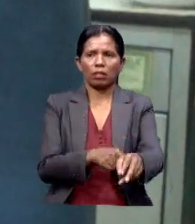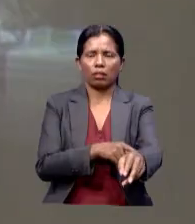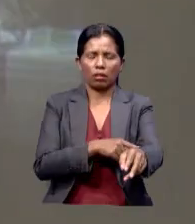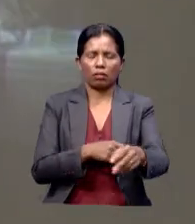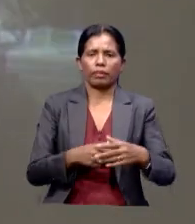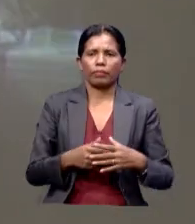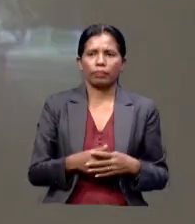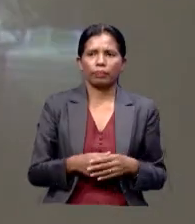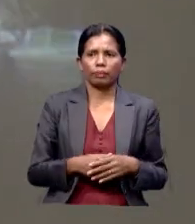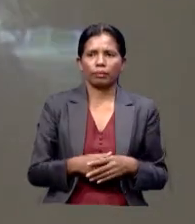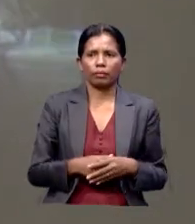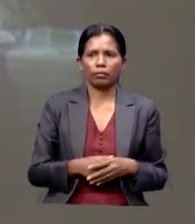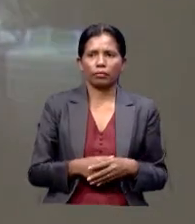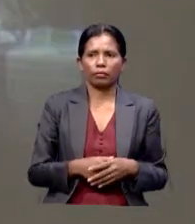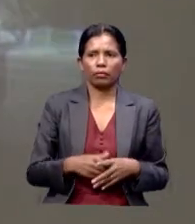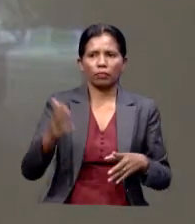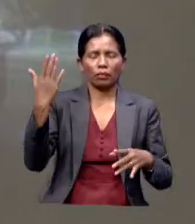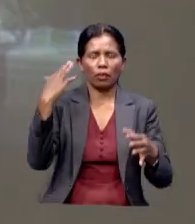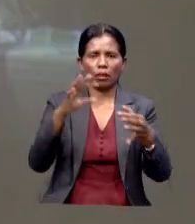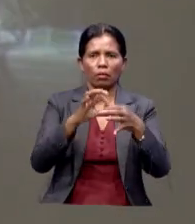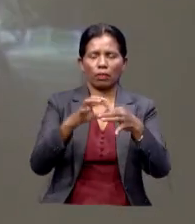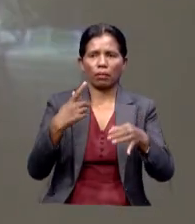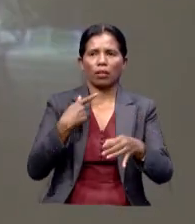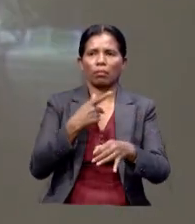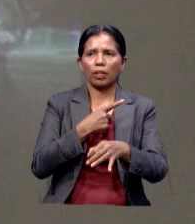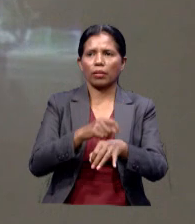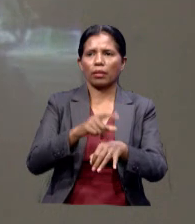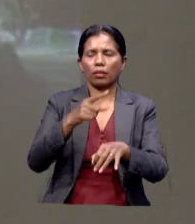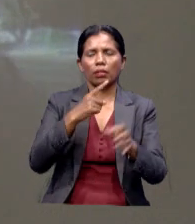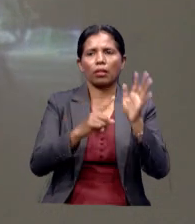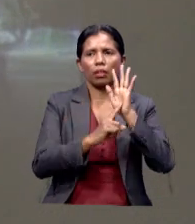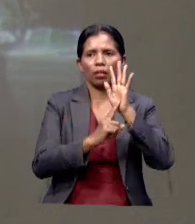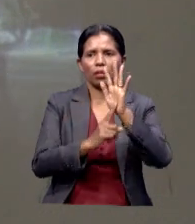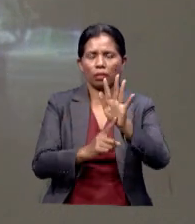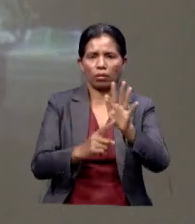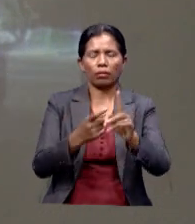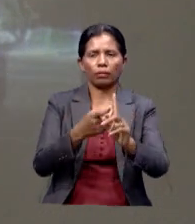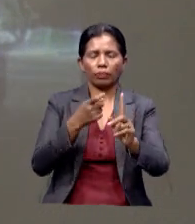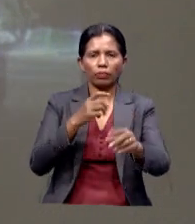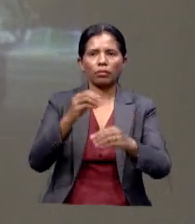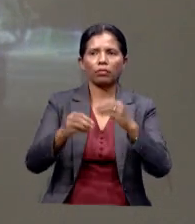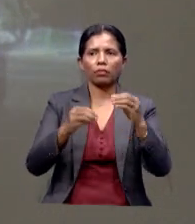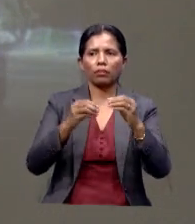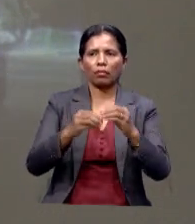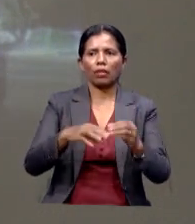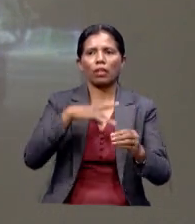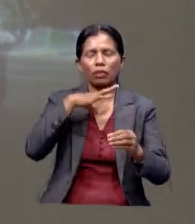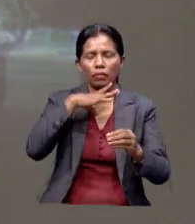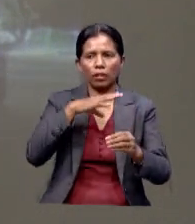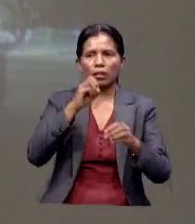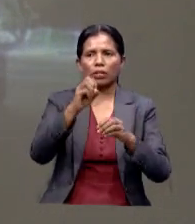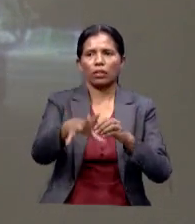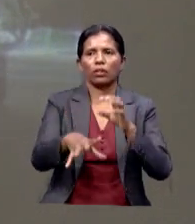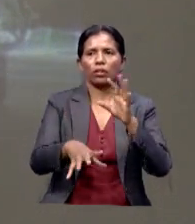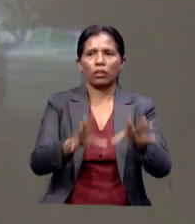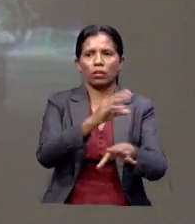ang Antes ne, membro Parlamento Nacional Mos, hato ona lehusi plenaria, kona balisu nebe na mkari Basic